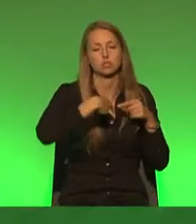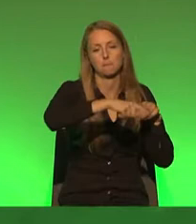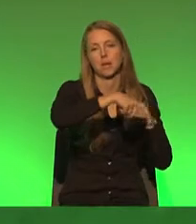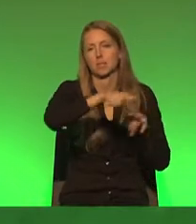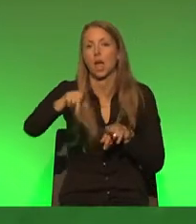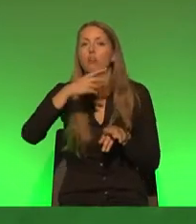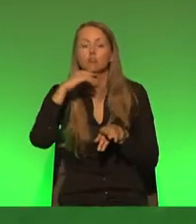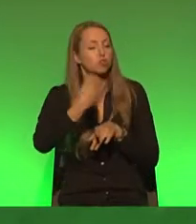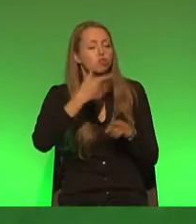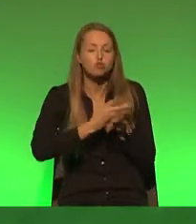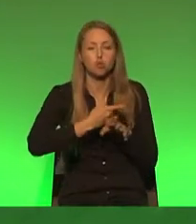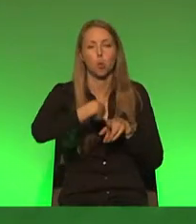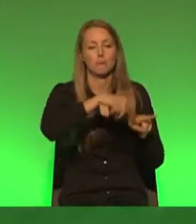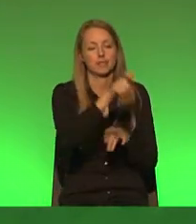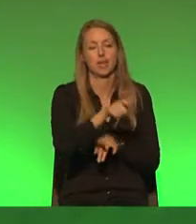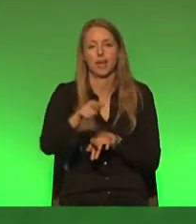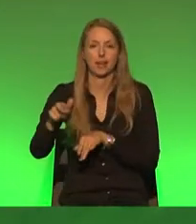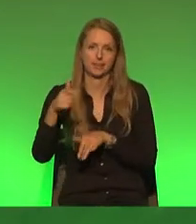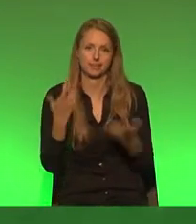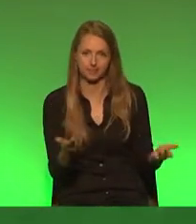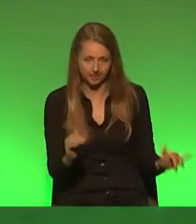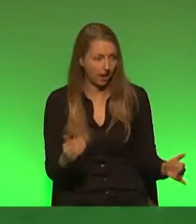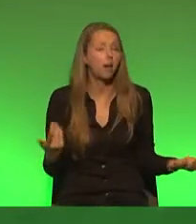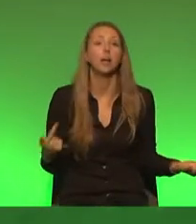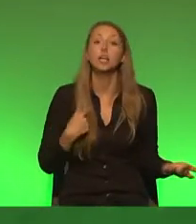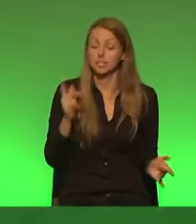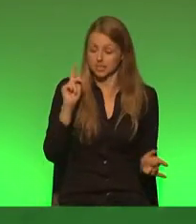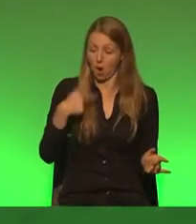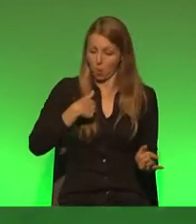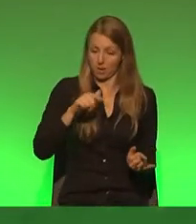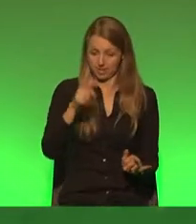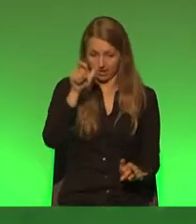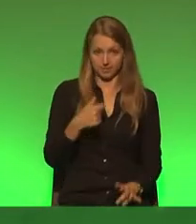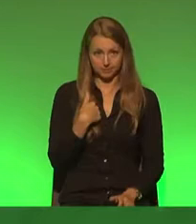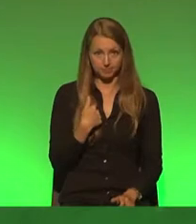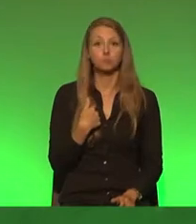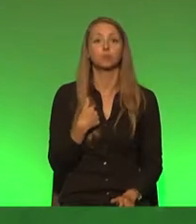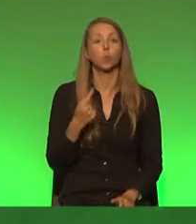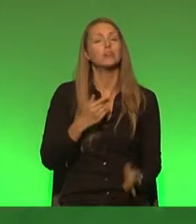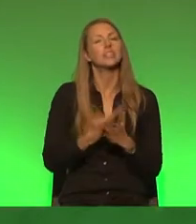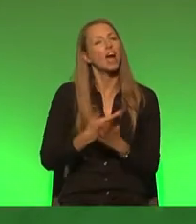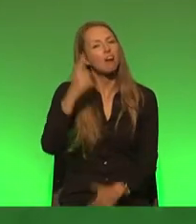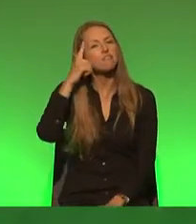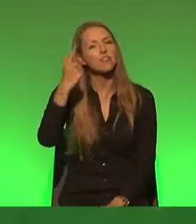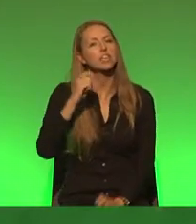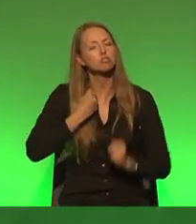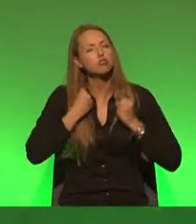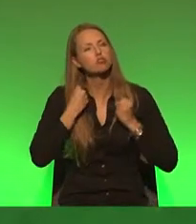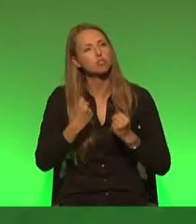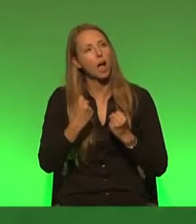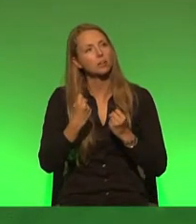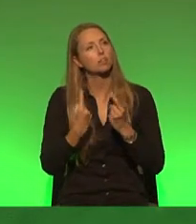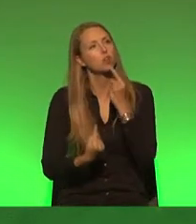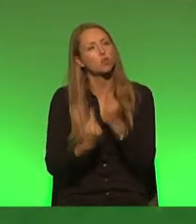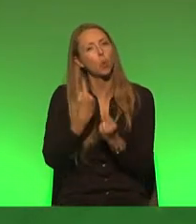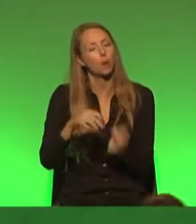vor Ort, Mandatsträgerinnen und Mandatsträger. Ich auch, und ich weiß deswegen, wie sehr es darauf ankommt, auf ein starkes grünes Ergebnis,